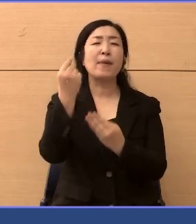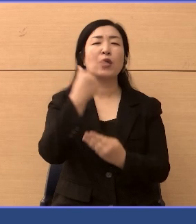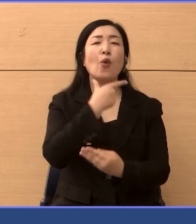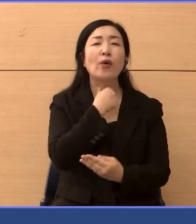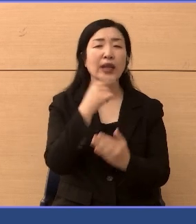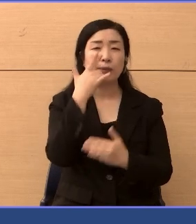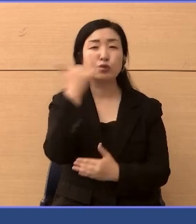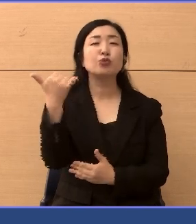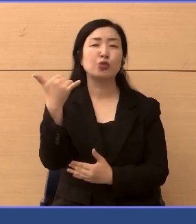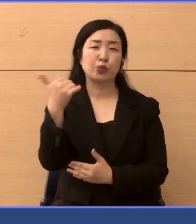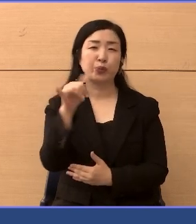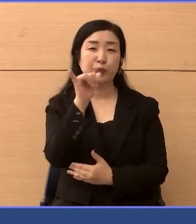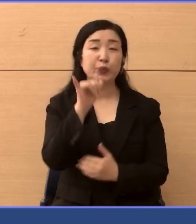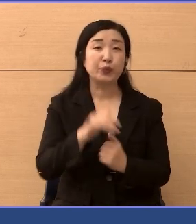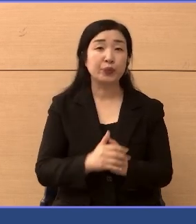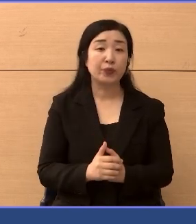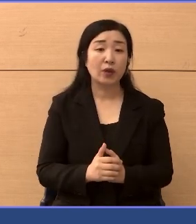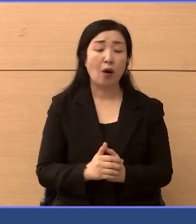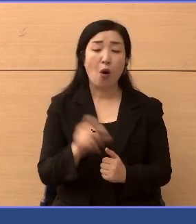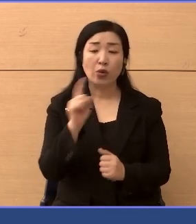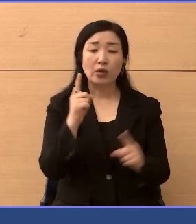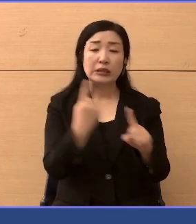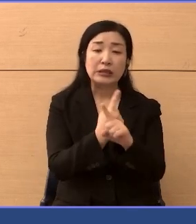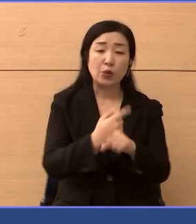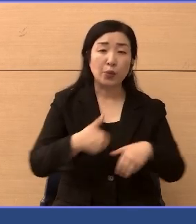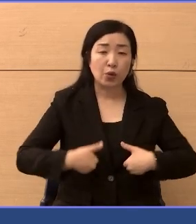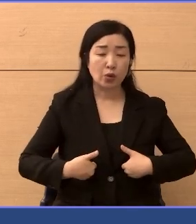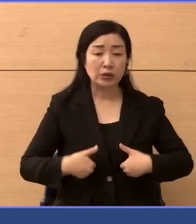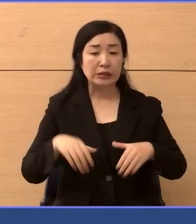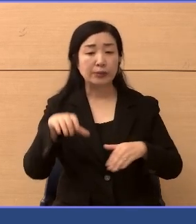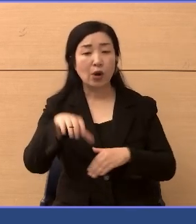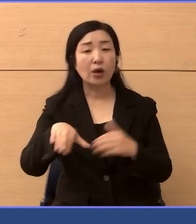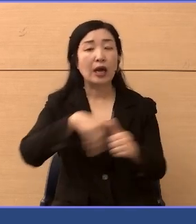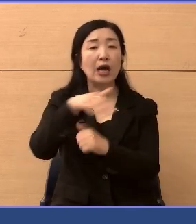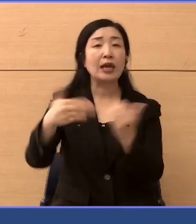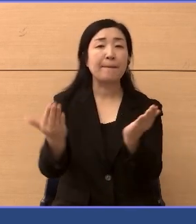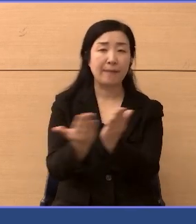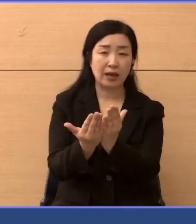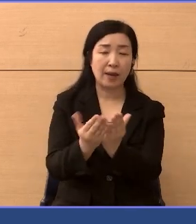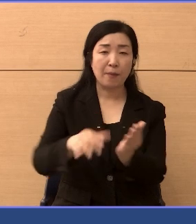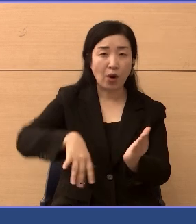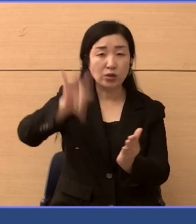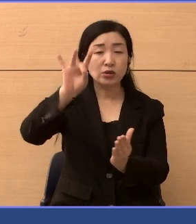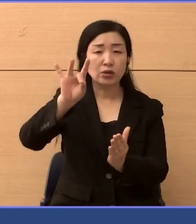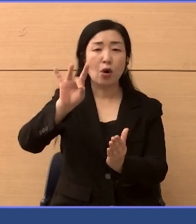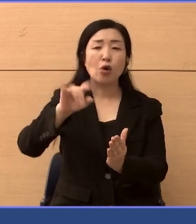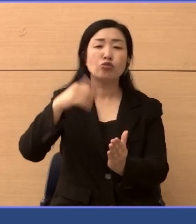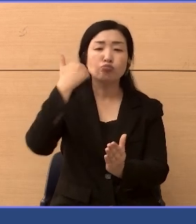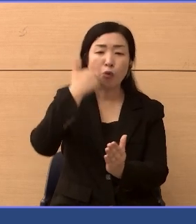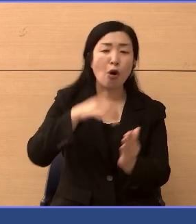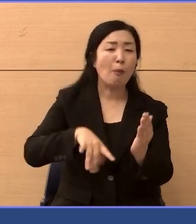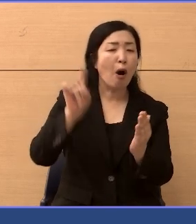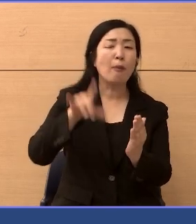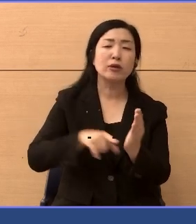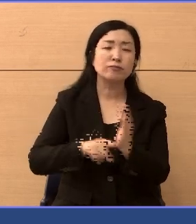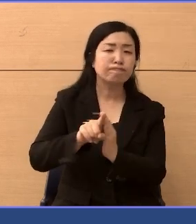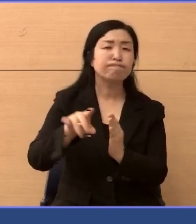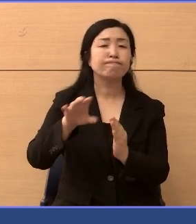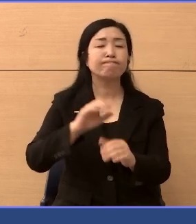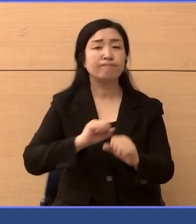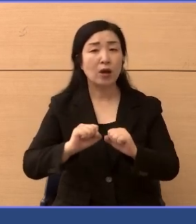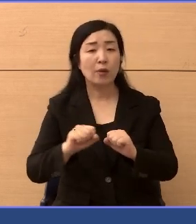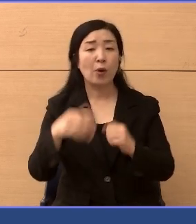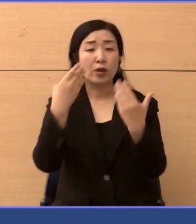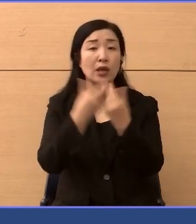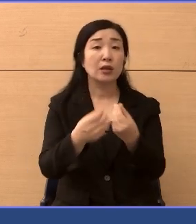대해서 for a 어떤 것이 child 우선시돼야 who's 되는지 치료와 이런 부분들을 현실적으로 overactive and 우선순위를 정하는 lacks 게 language 중요합니다. for us